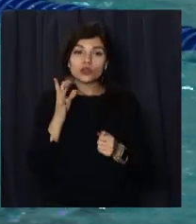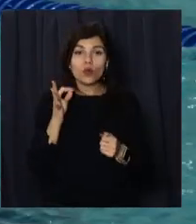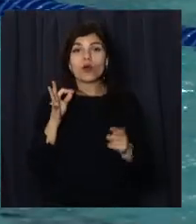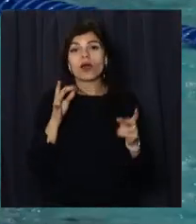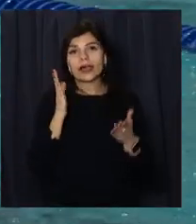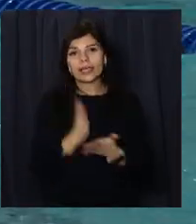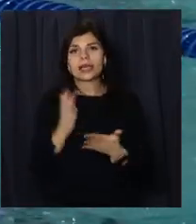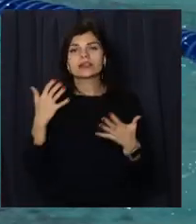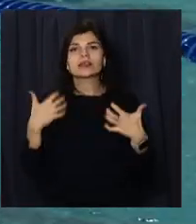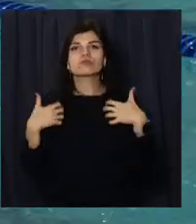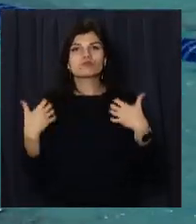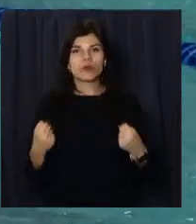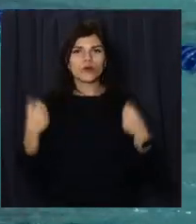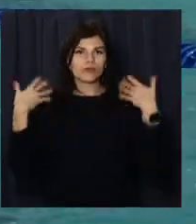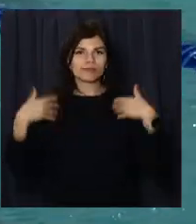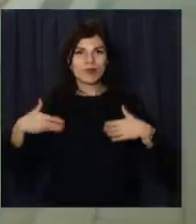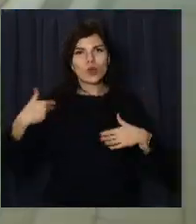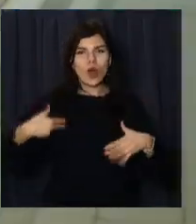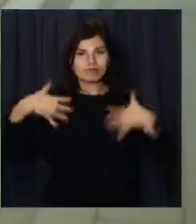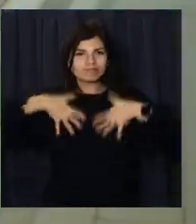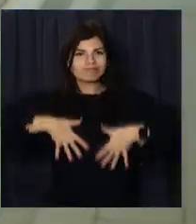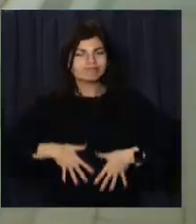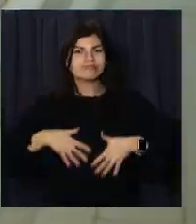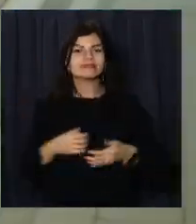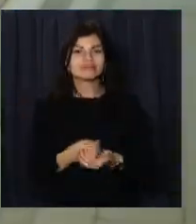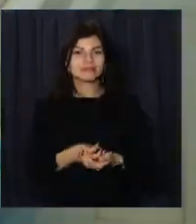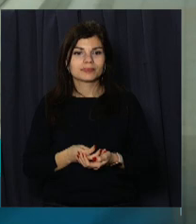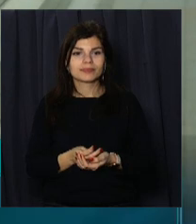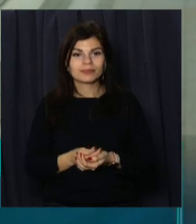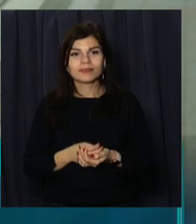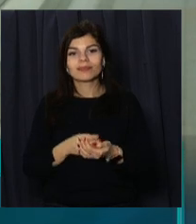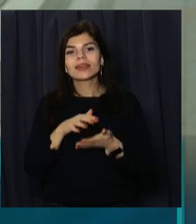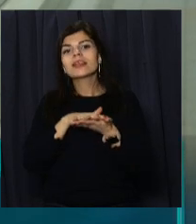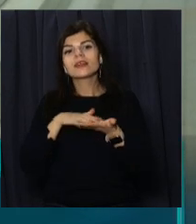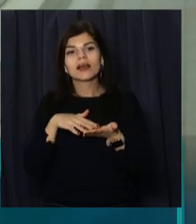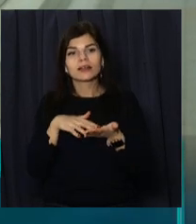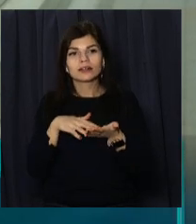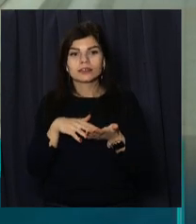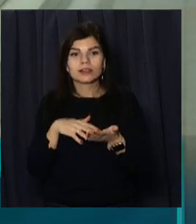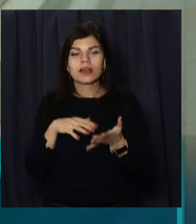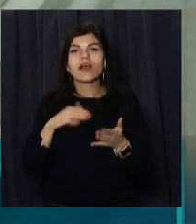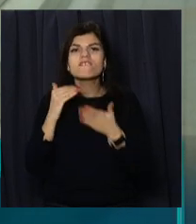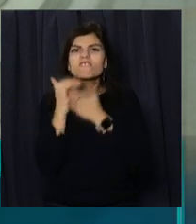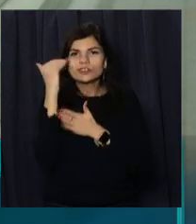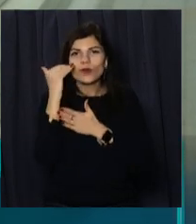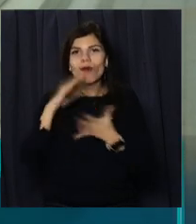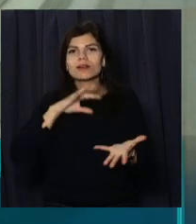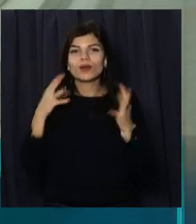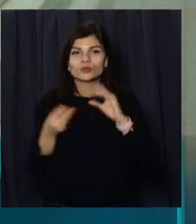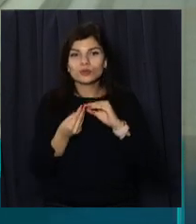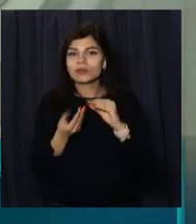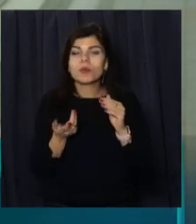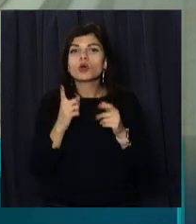життя, переконана тренерка Алла Димова. Далі высоких результатов, потому что